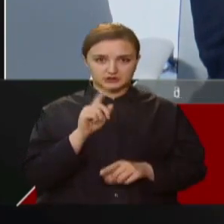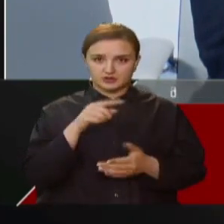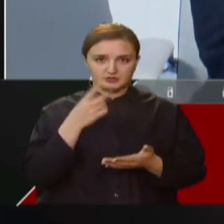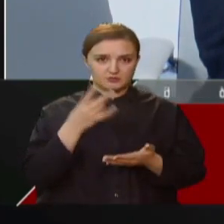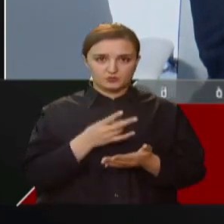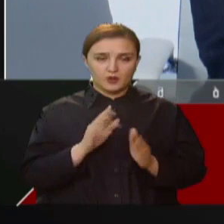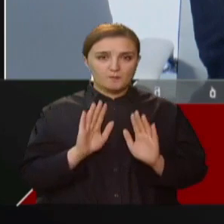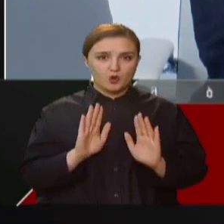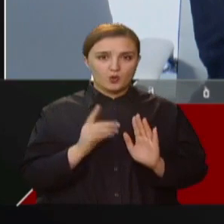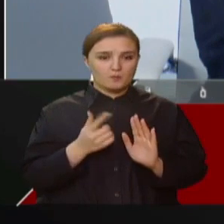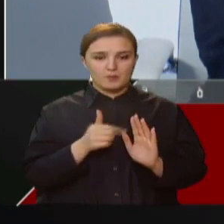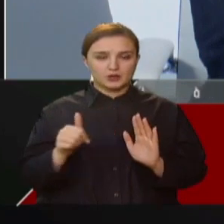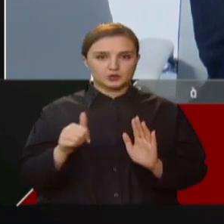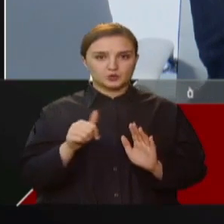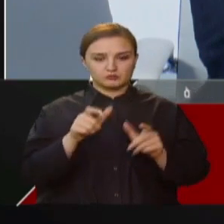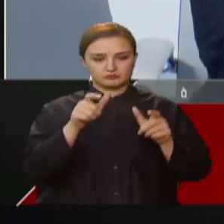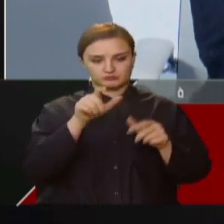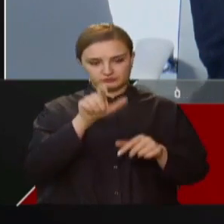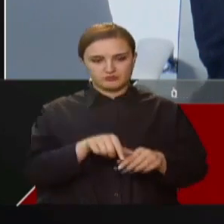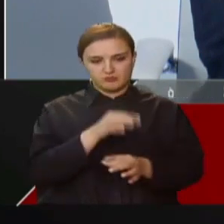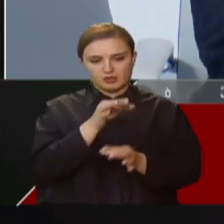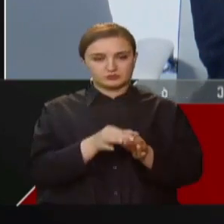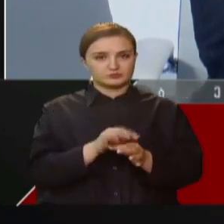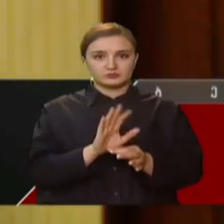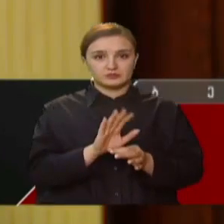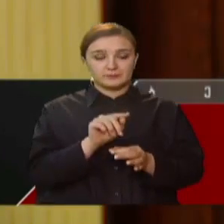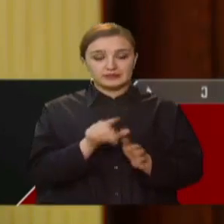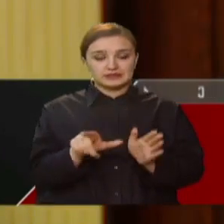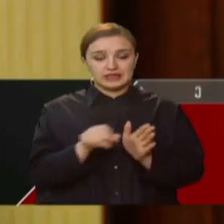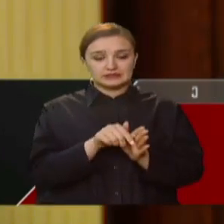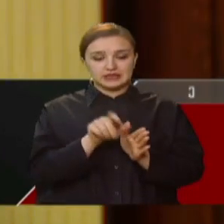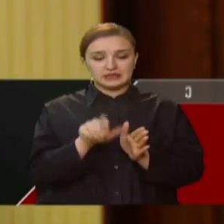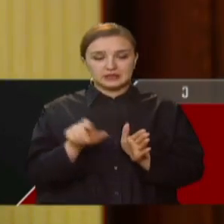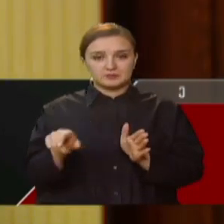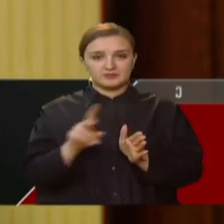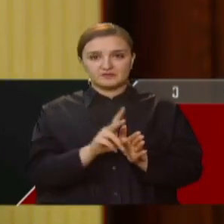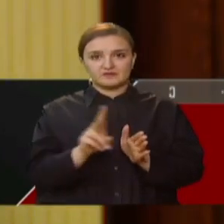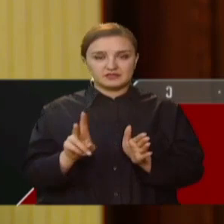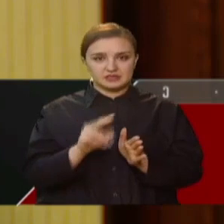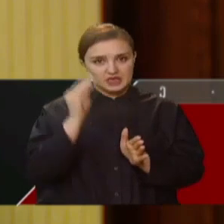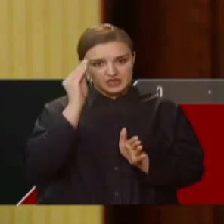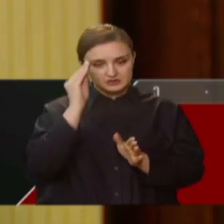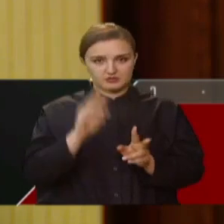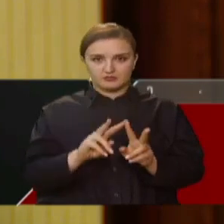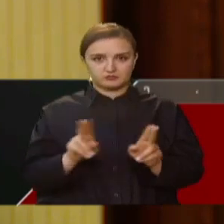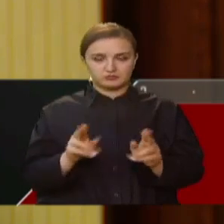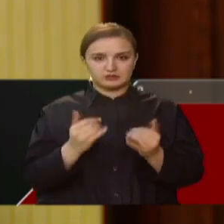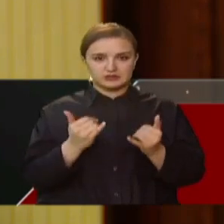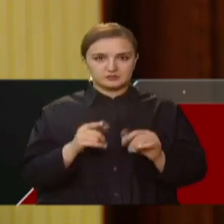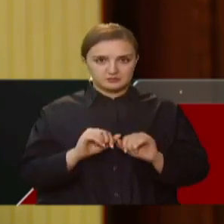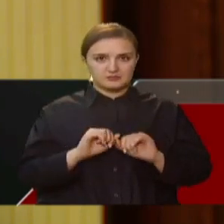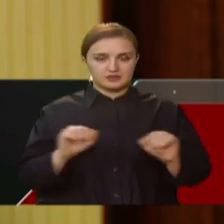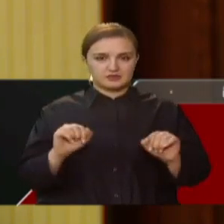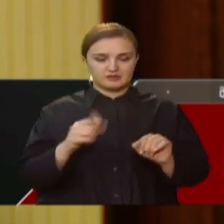მხოლოდ არა მაგრამ შეიძლება მასთან ერთად ზუსტად იმ ადამიანებს, ვინც აი ეს აზროვნებს, რომლებიც დღეს ბედავენ